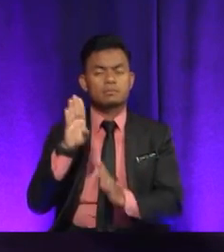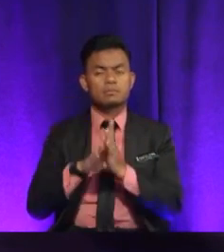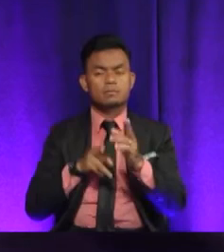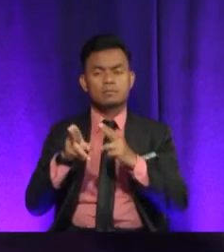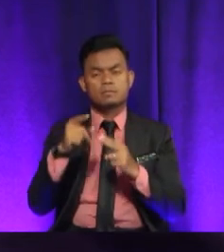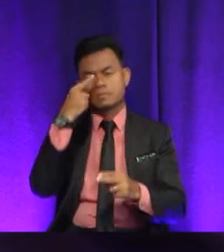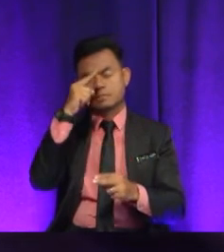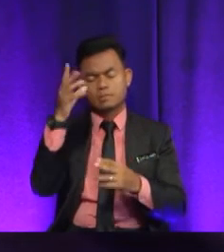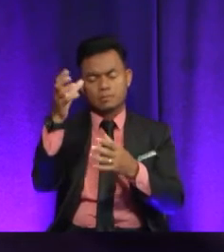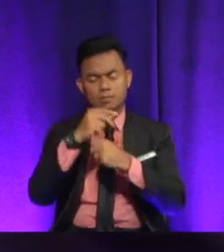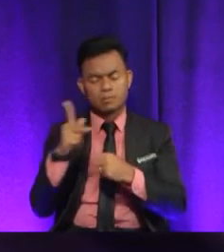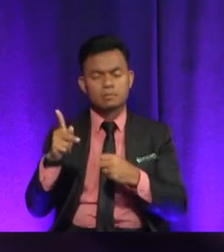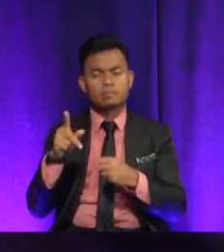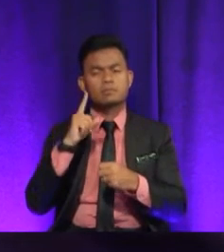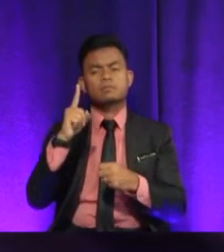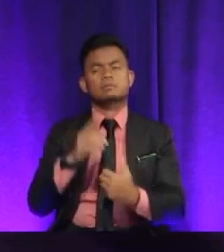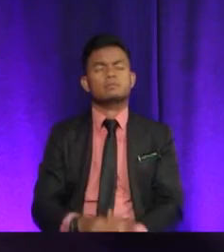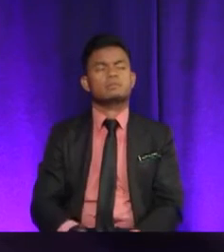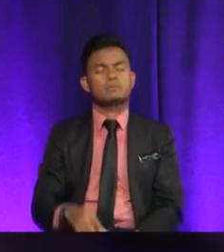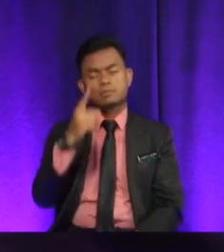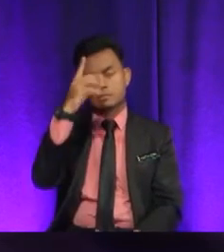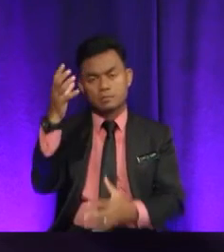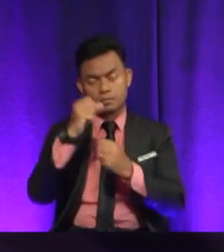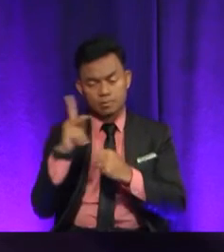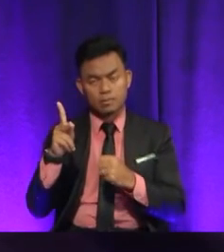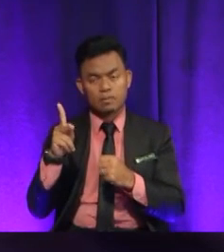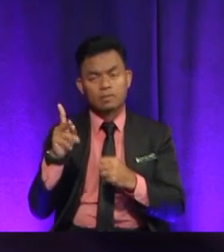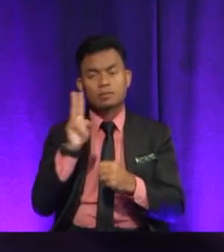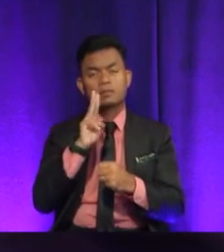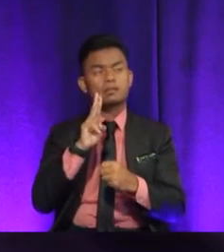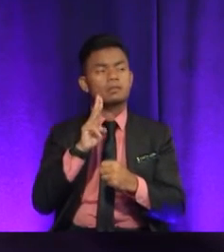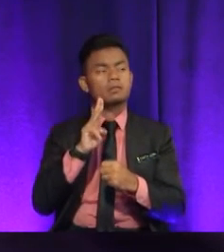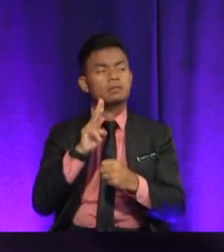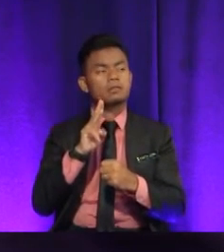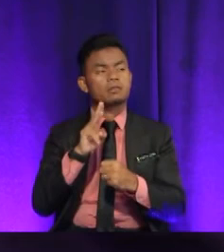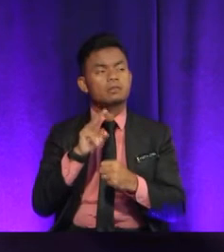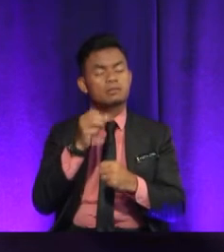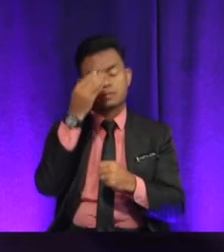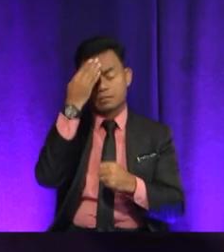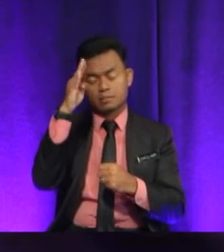contoh menteri gigi berusaha untuk mendapatkan air bagi memenuhi permintaan rakyat